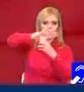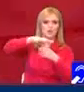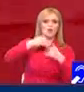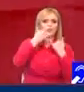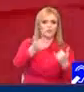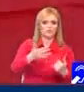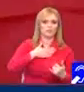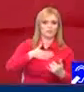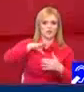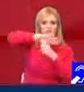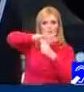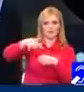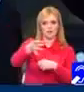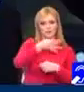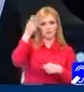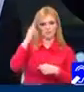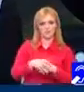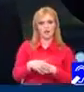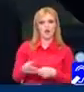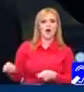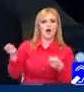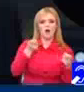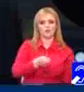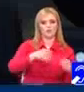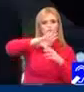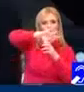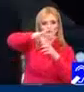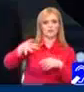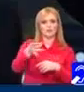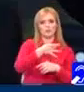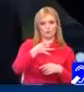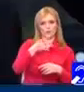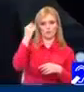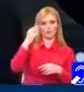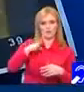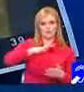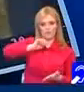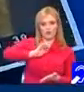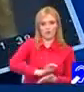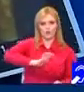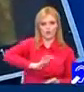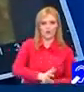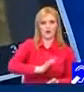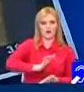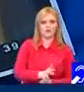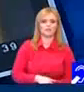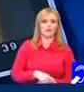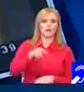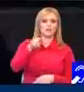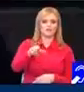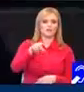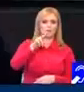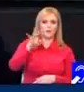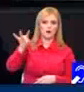tot sufletul și toată inima. Membrii ODIP au adus și fotografii cu drapelul Republicii Moldova călcat în picioare de soldații ruși din regiunea